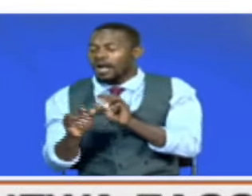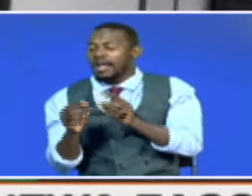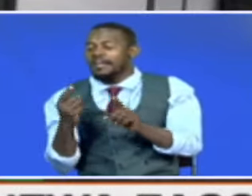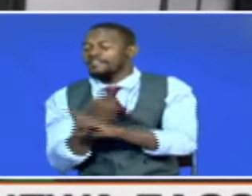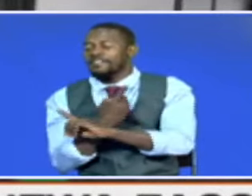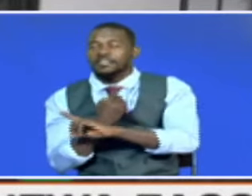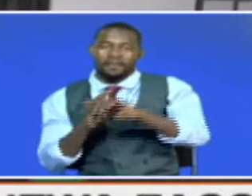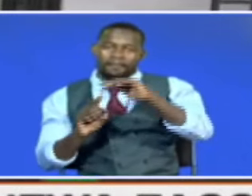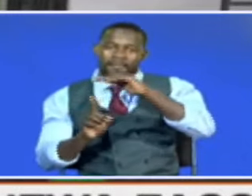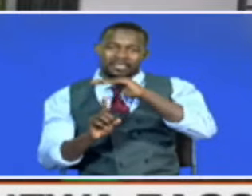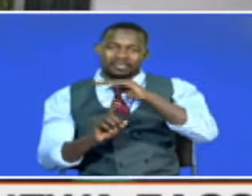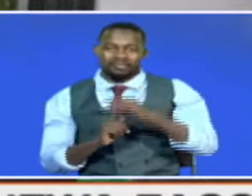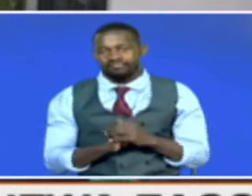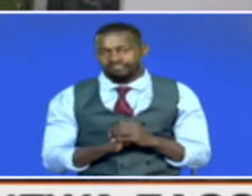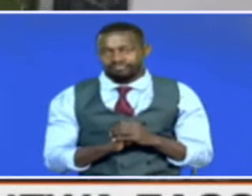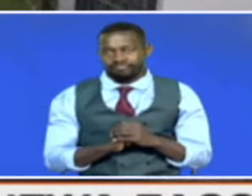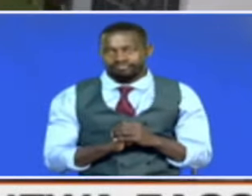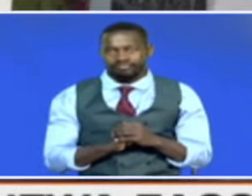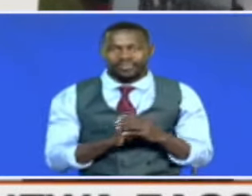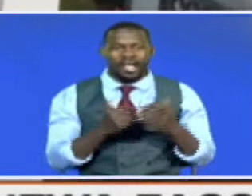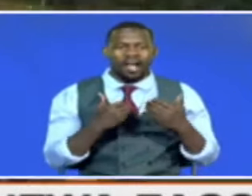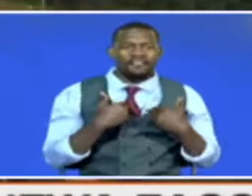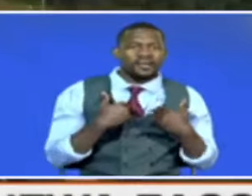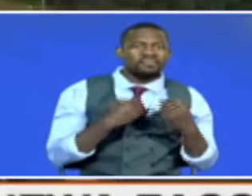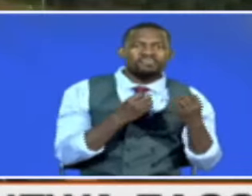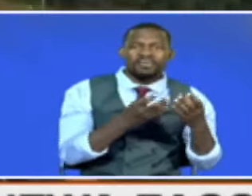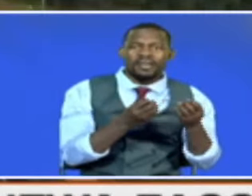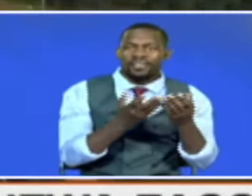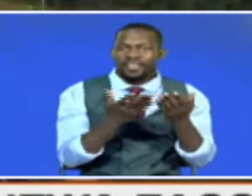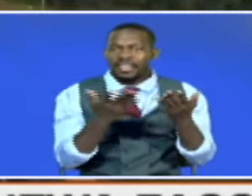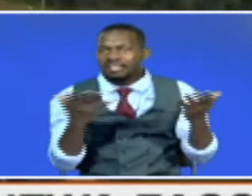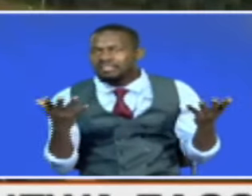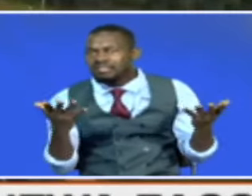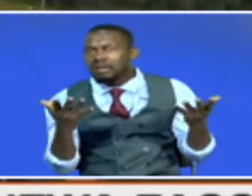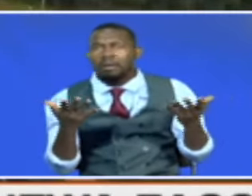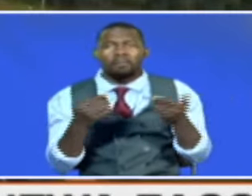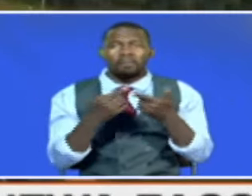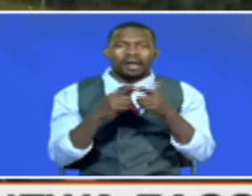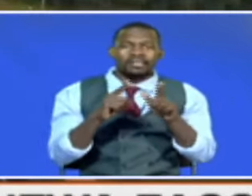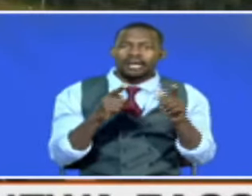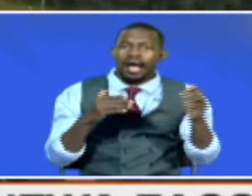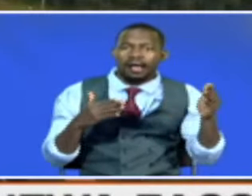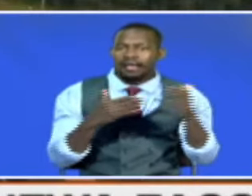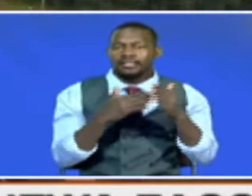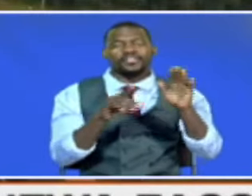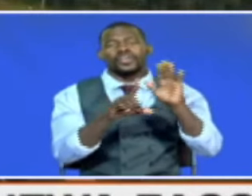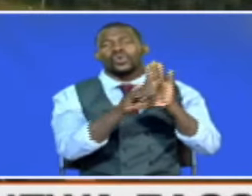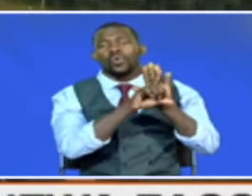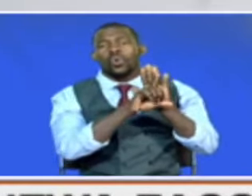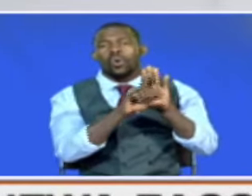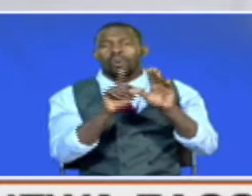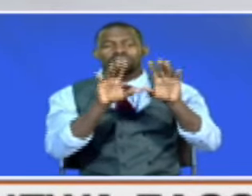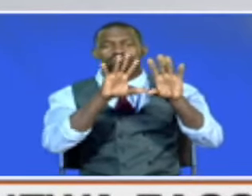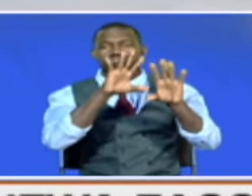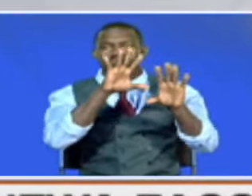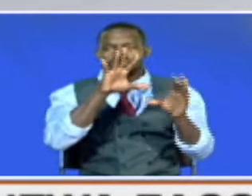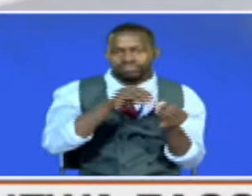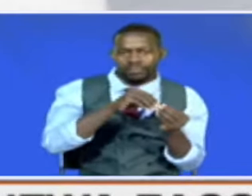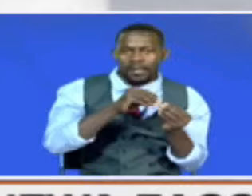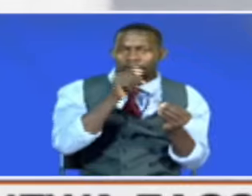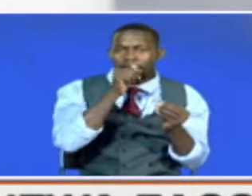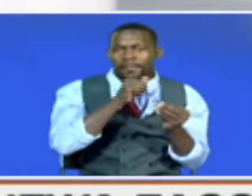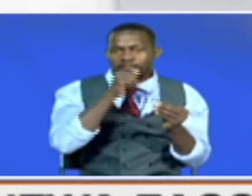sasa. Mali ya Lumula inayodaiwa kupatikana kinyume na sheria unajumuisha shule ya kibinafsi